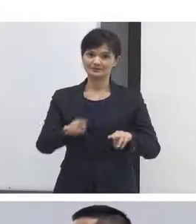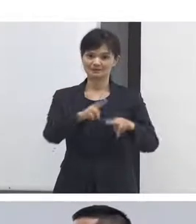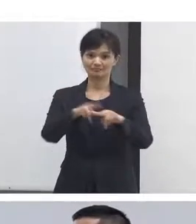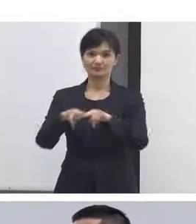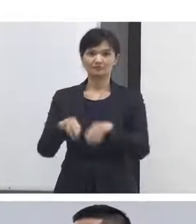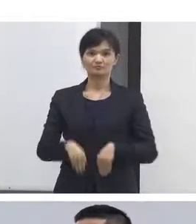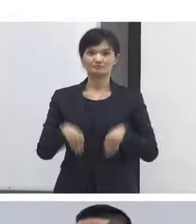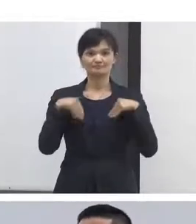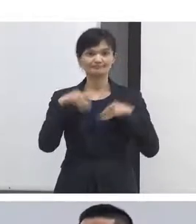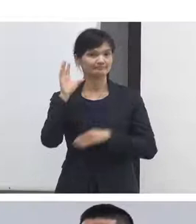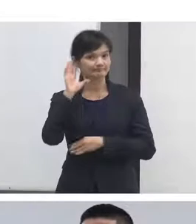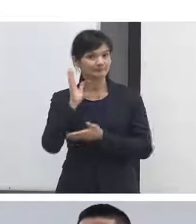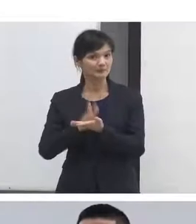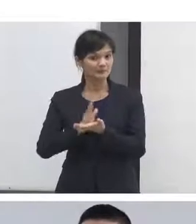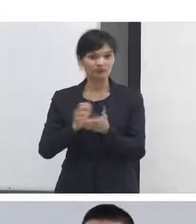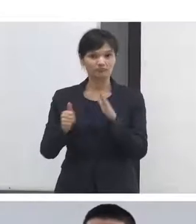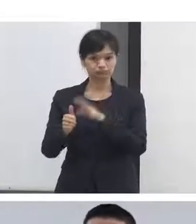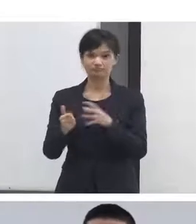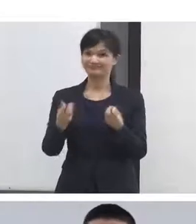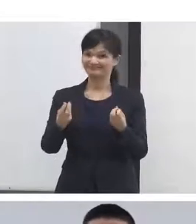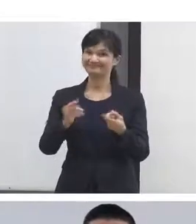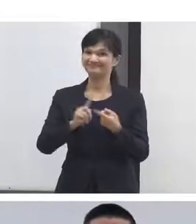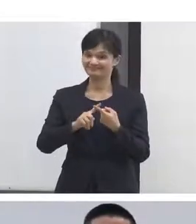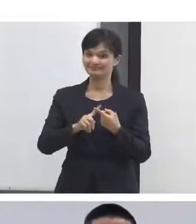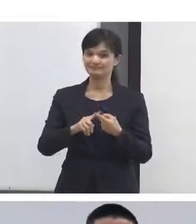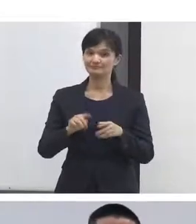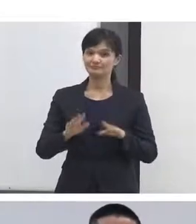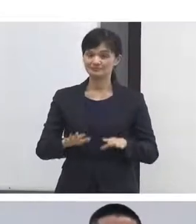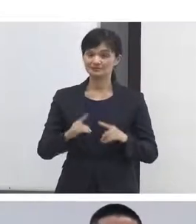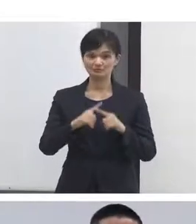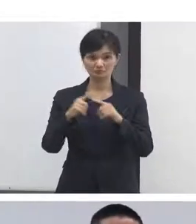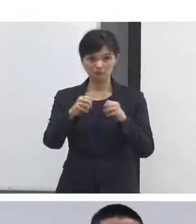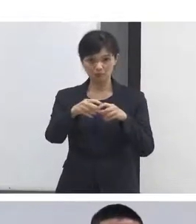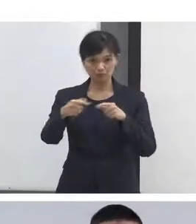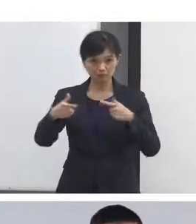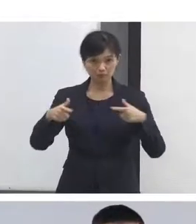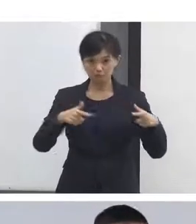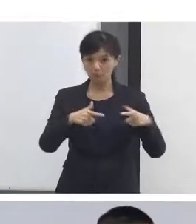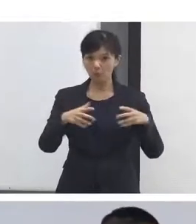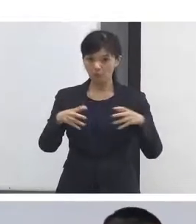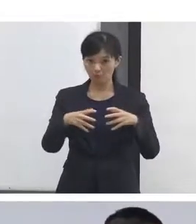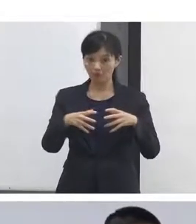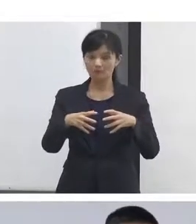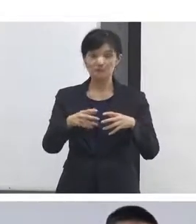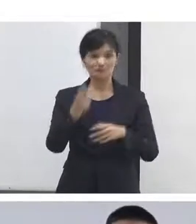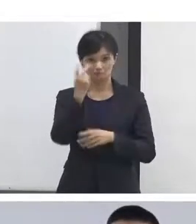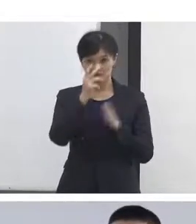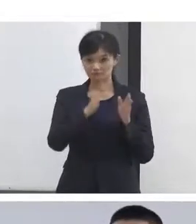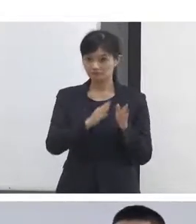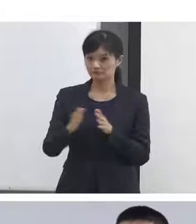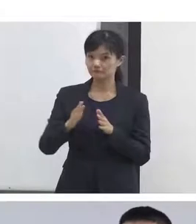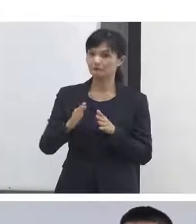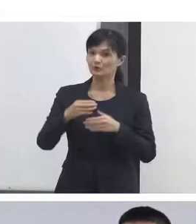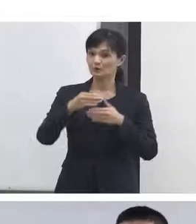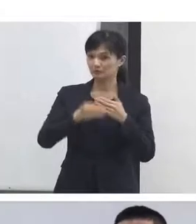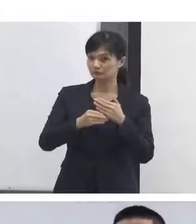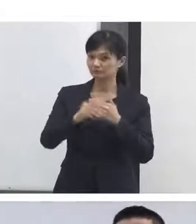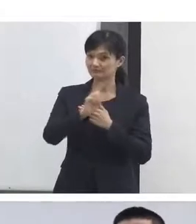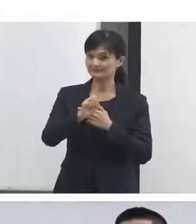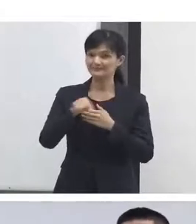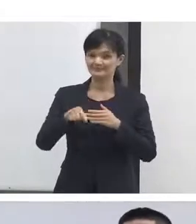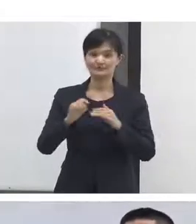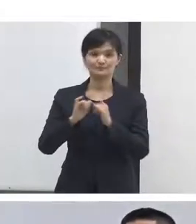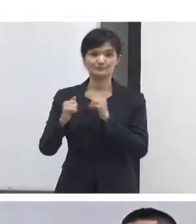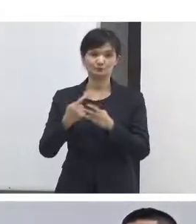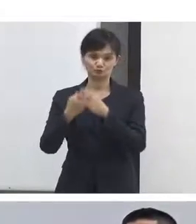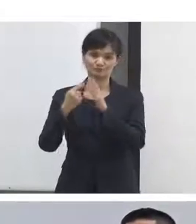大家聚在一起来决定我们自己要怎么治理自己，我们自己的规则是什么，那对我来说这就是一个民主的实践。所以